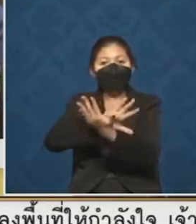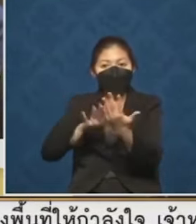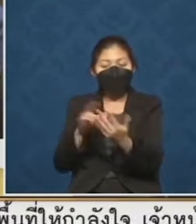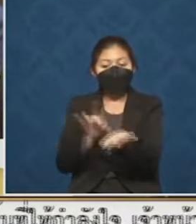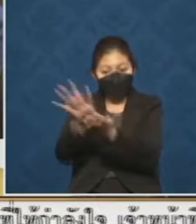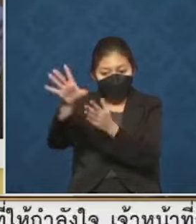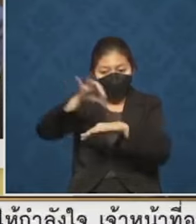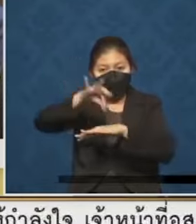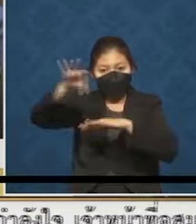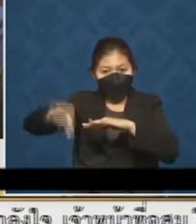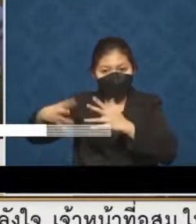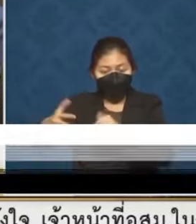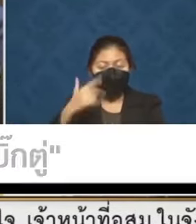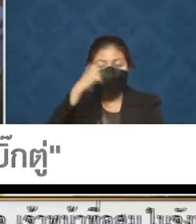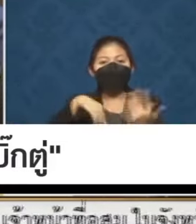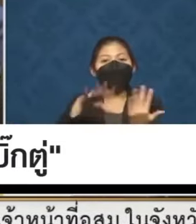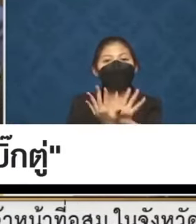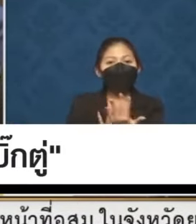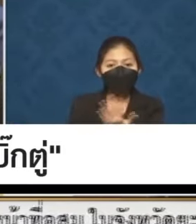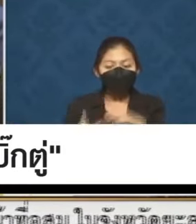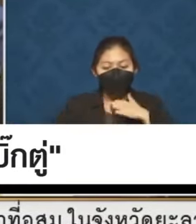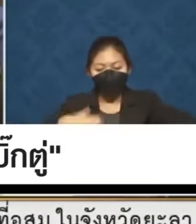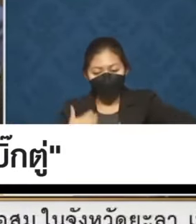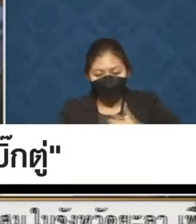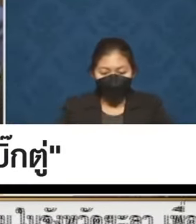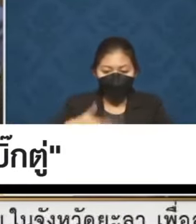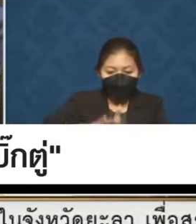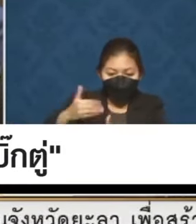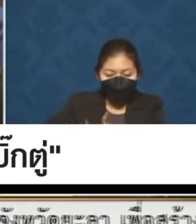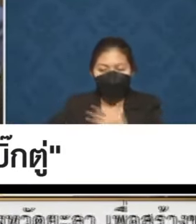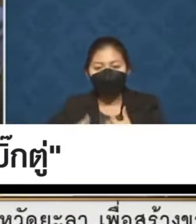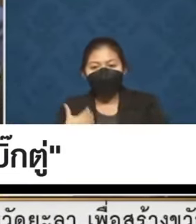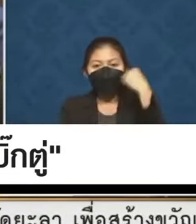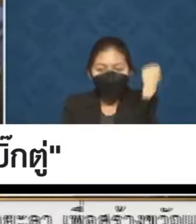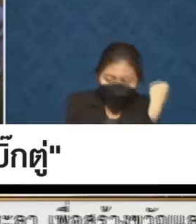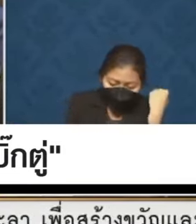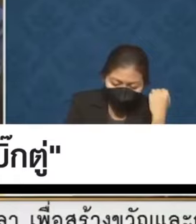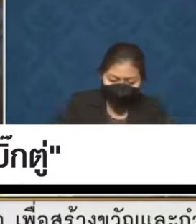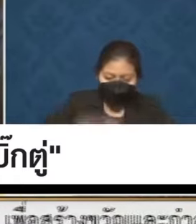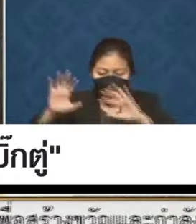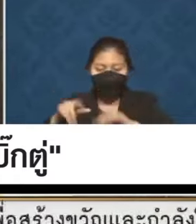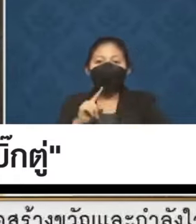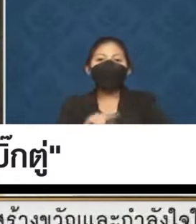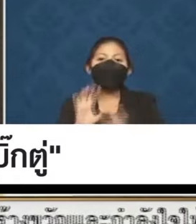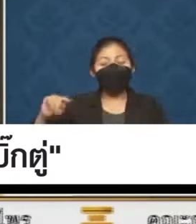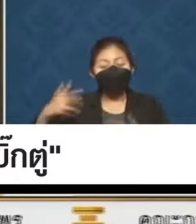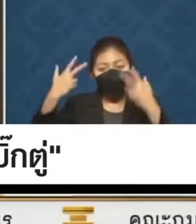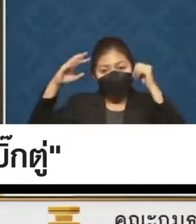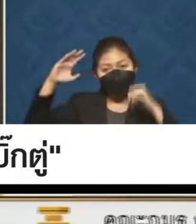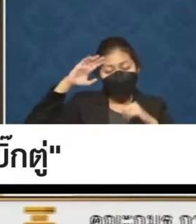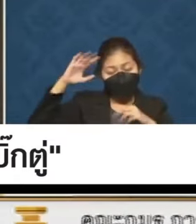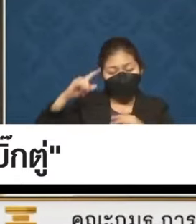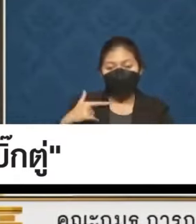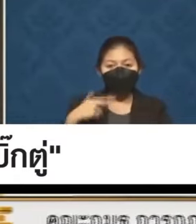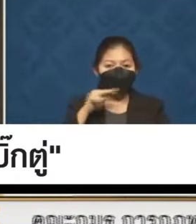นี่ ชู ใบแดงหรือใบส้ม นั่นคือใบสีส้มนะถ้าที่เห็นนะ เขาเรียกว่าเขาบอกว่าเป็นใบแดงใช่ไหม ใบเตือนก่อนใช่ไหมก่อนที่จะเป็นใบแดงใบที่ส